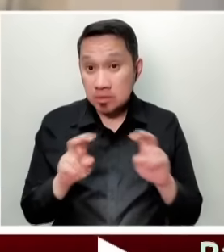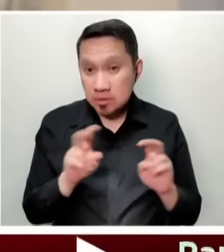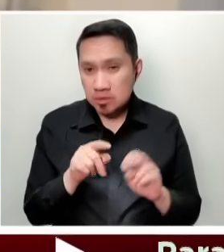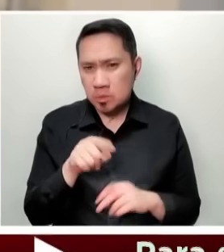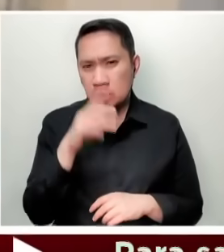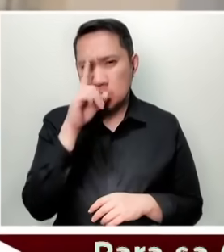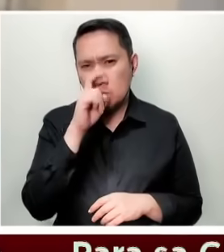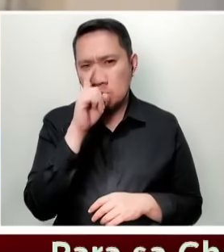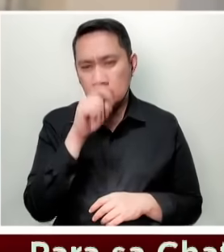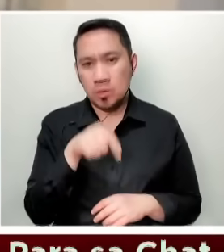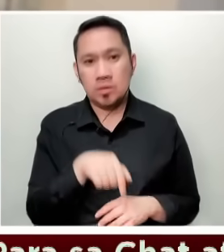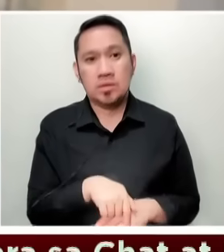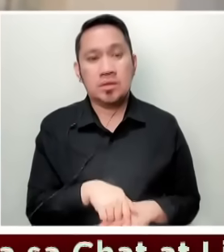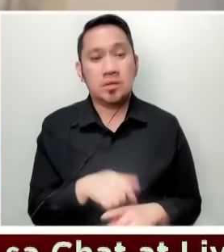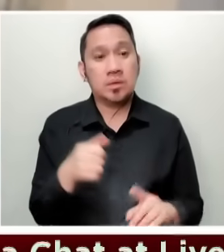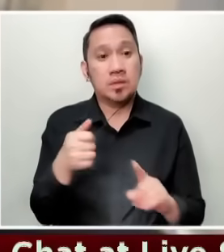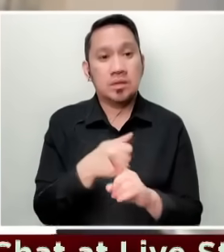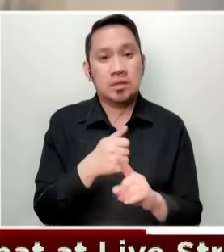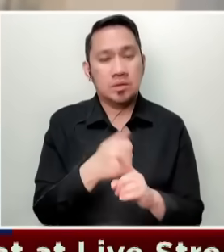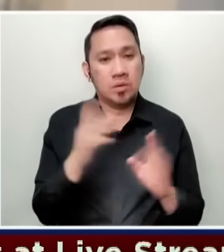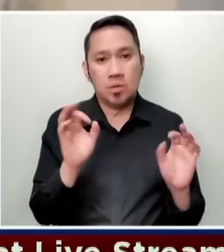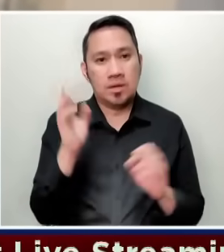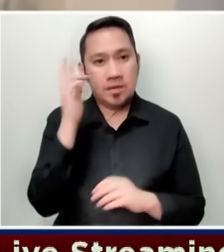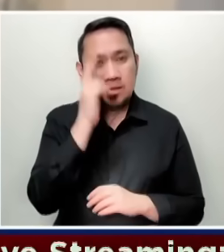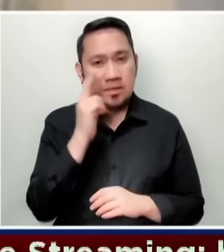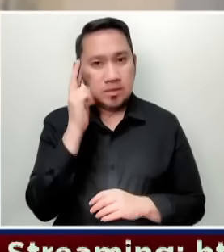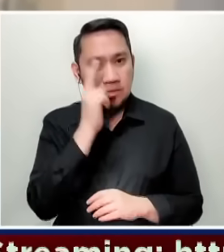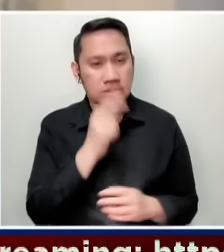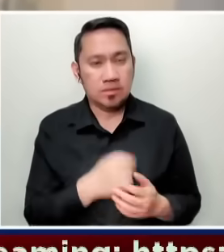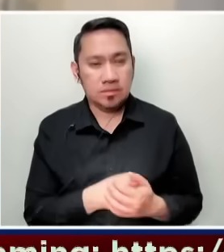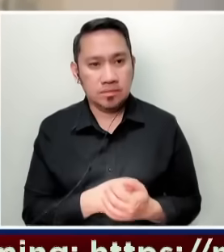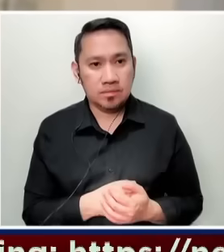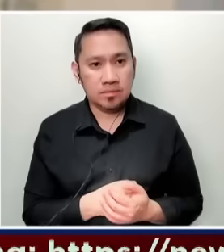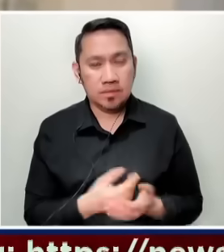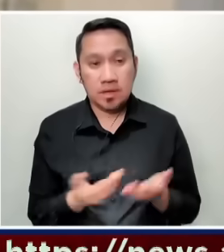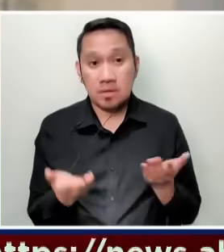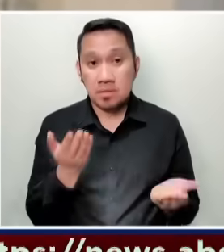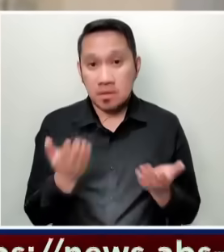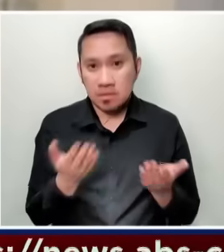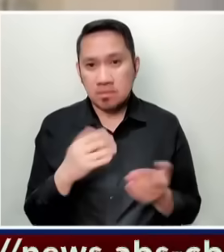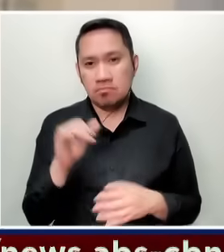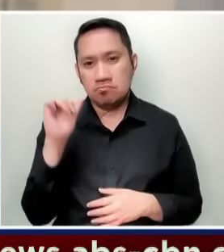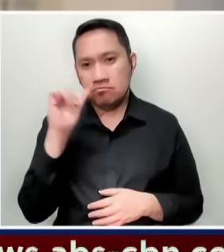ay binugbog ng walang dahilan. So, maaaring sila yung nakainom,